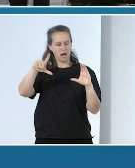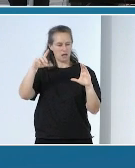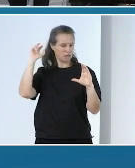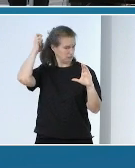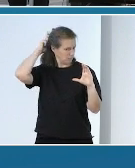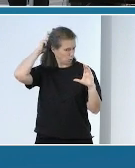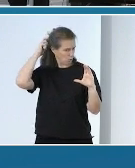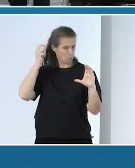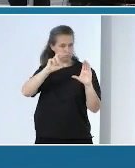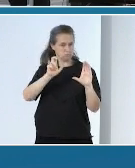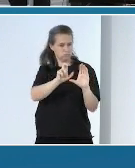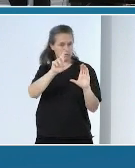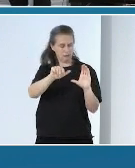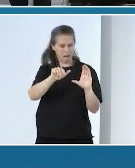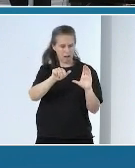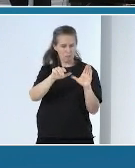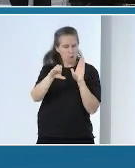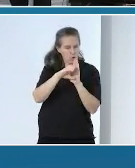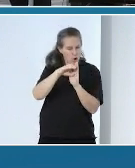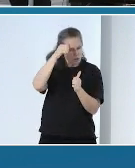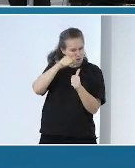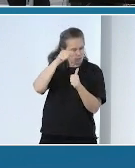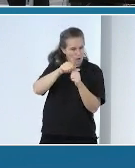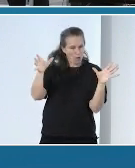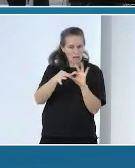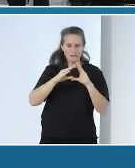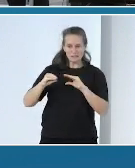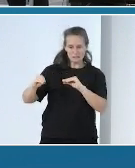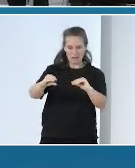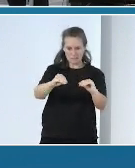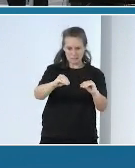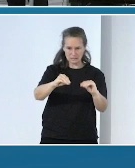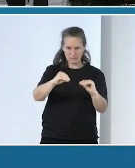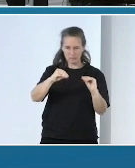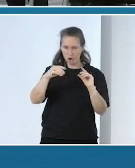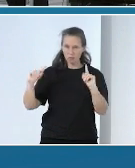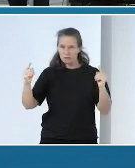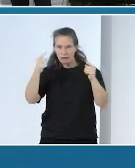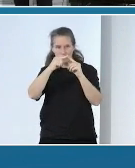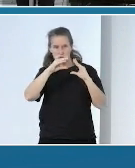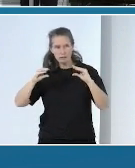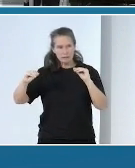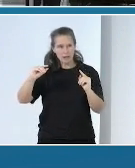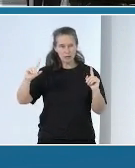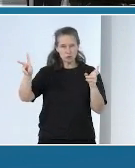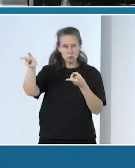l'hippocampe aussi, qui code la mémoire spatiale, qui code les cartes spatiales, on verra ça tout à